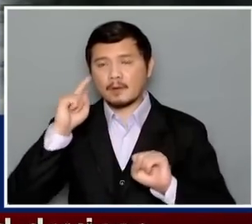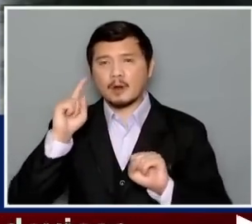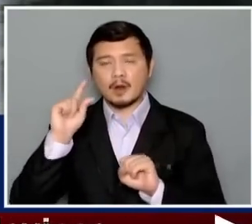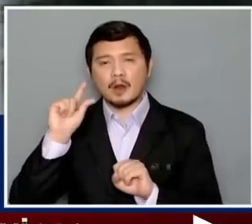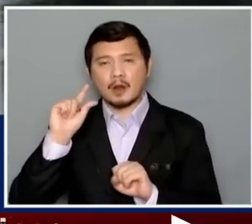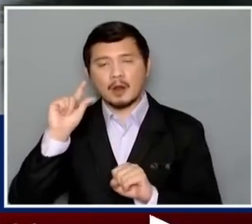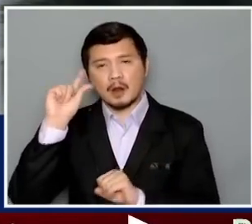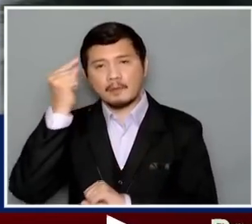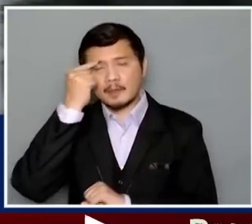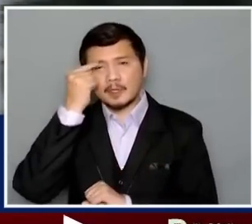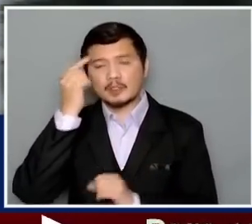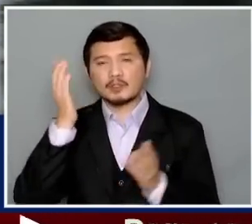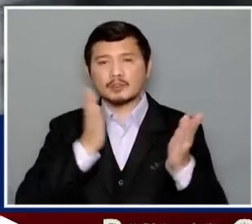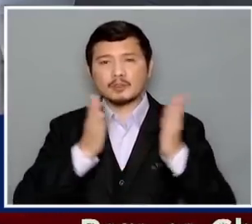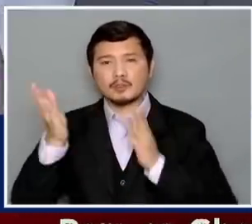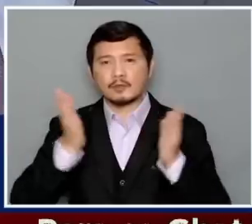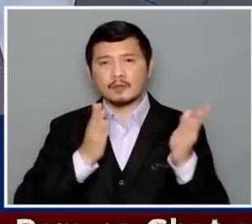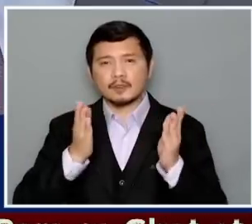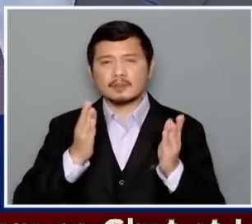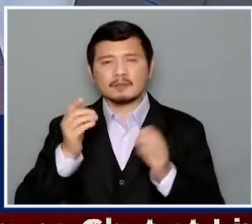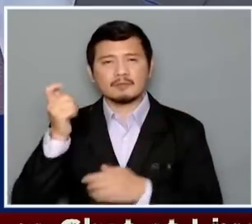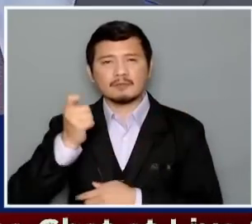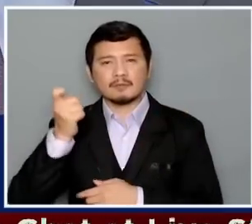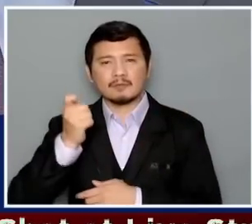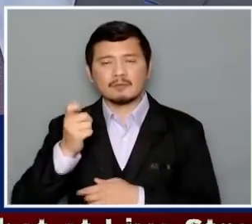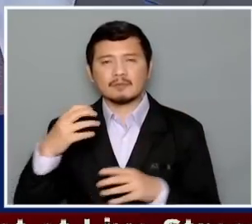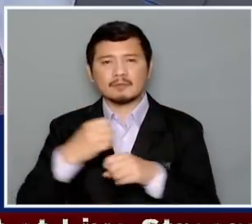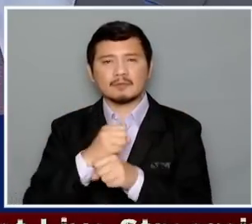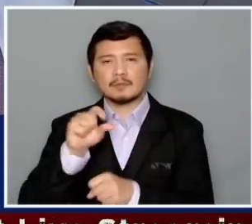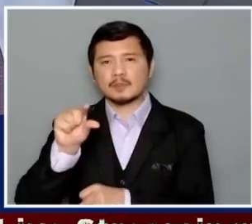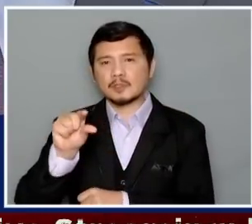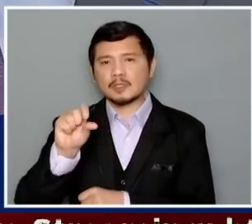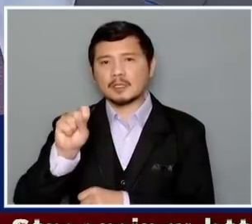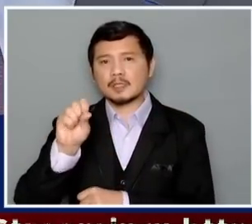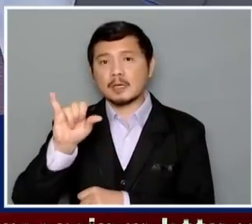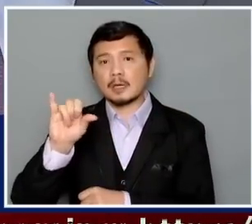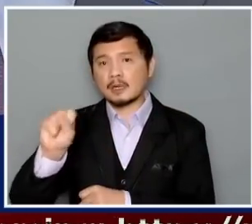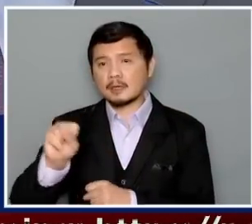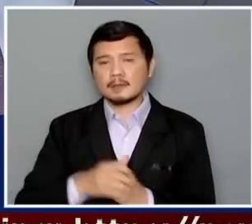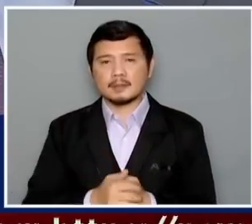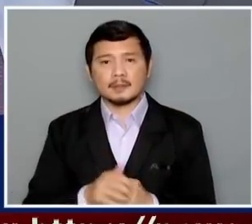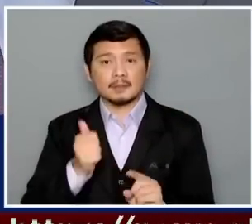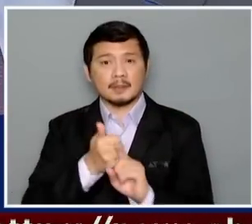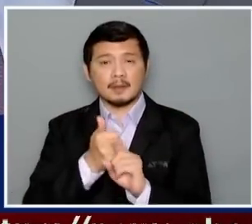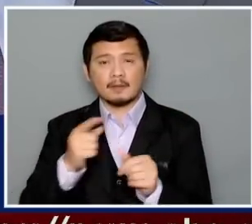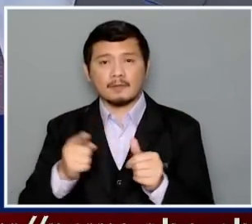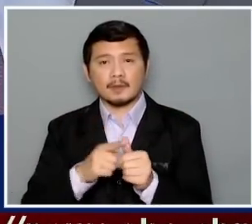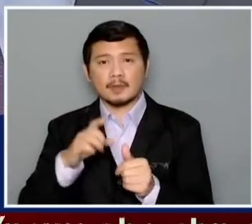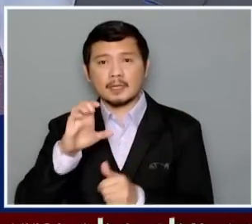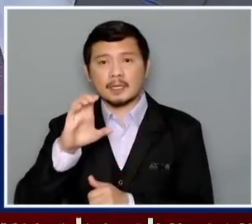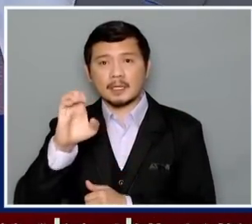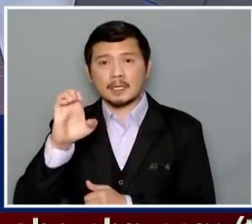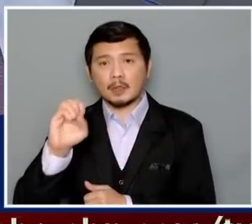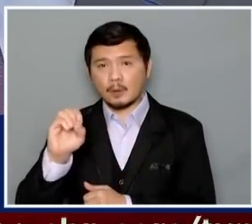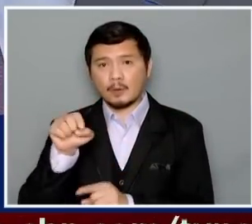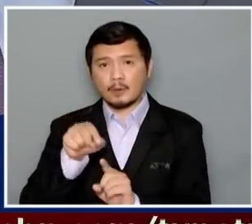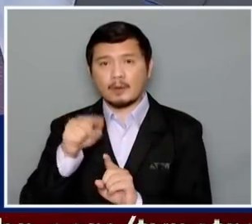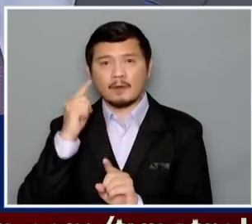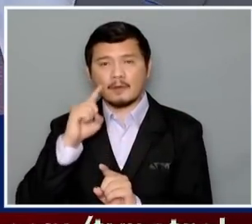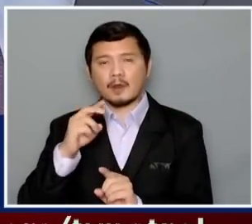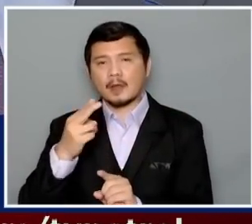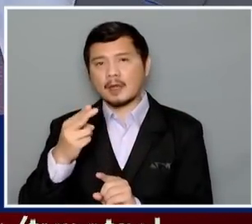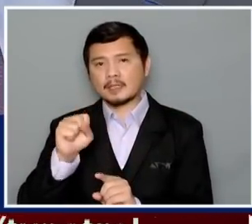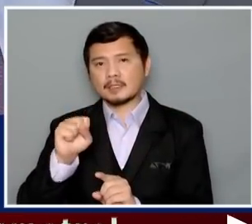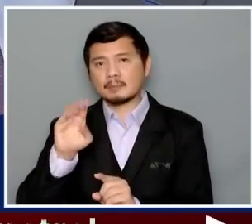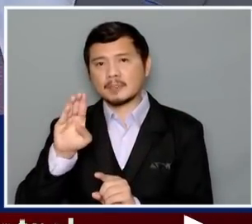Insurance System o GSIS. Si Veloso ang unang Pilipinong CEO ng HSBC Philippines kung saan siya nagtrabaho sa loob